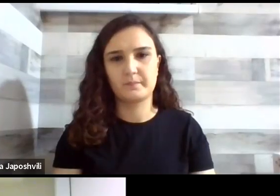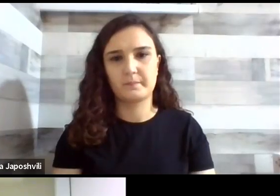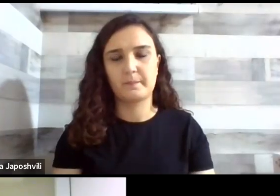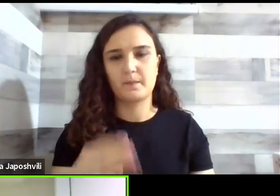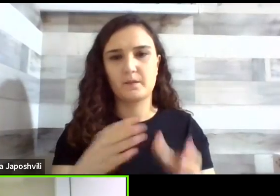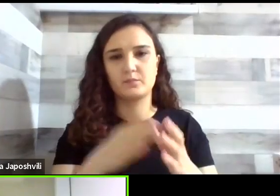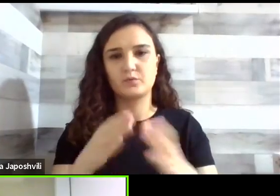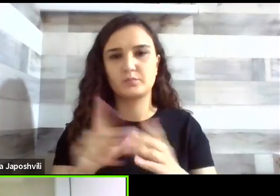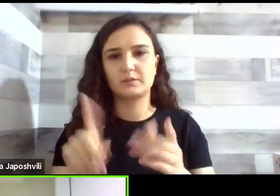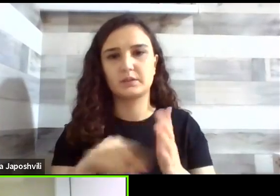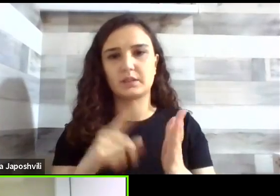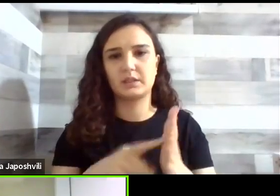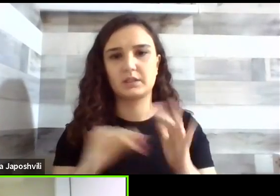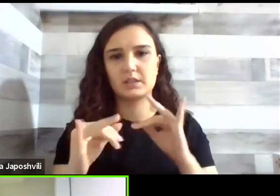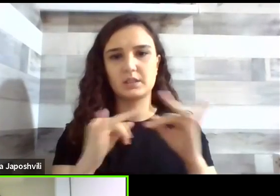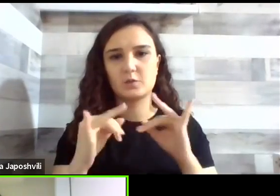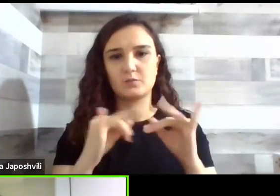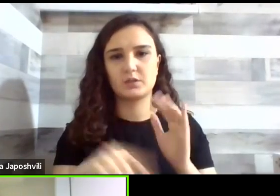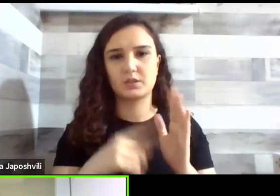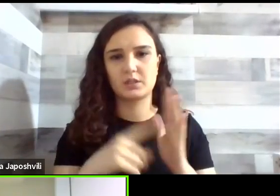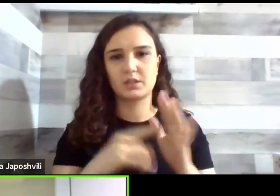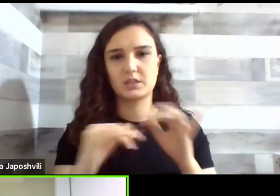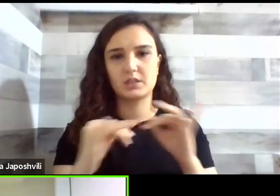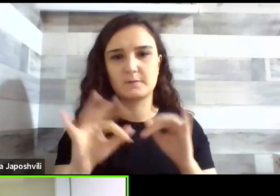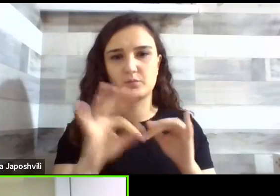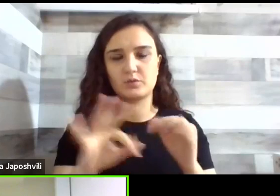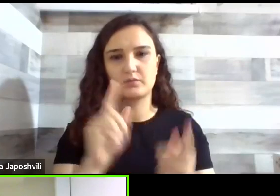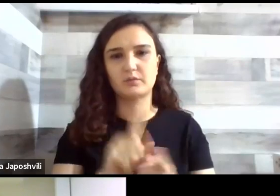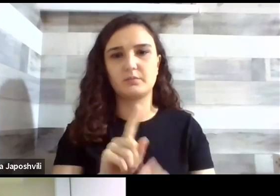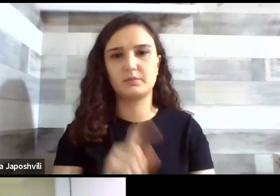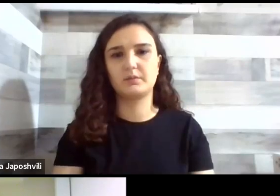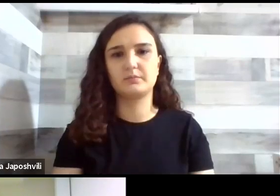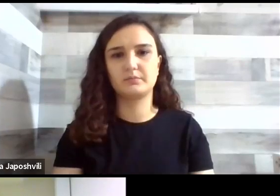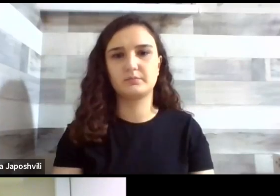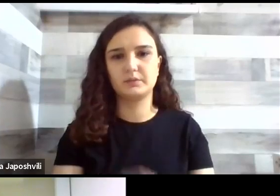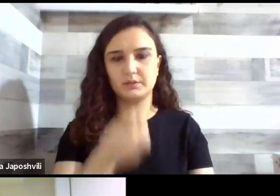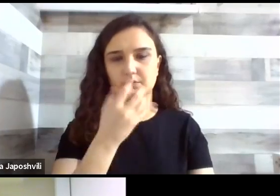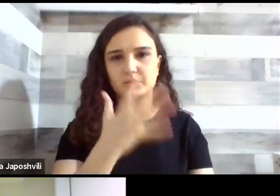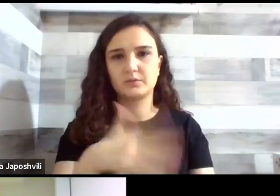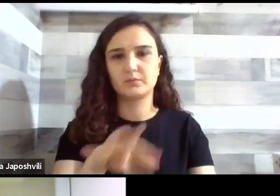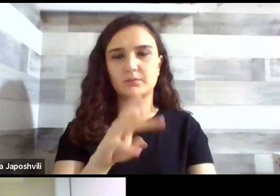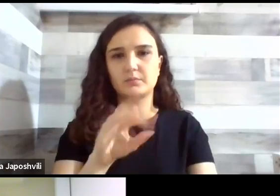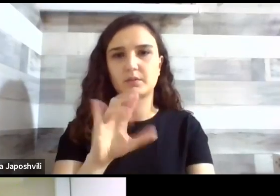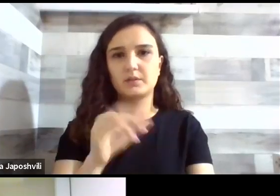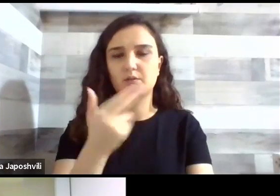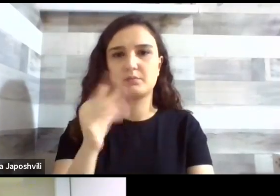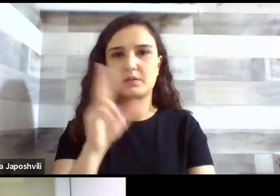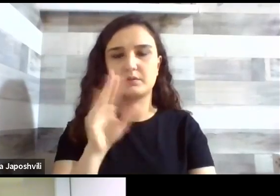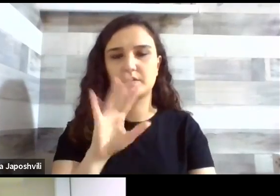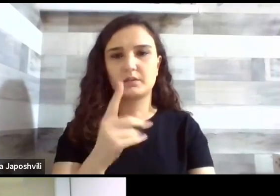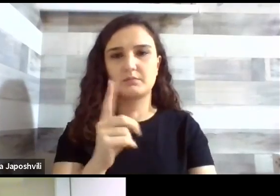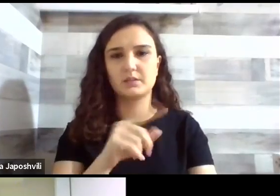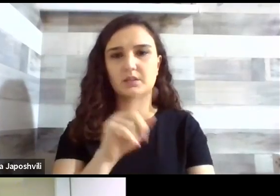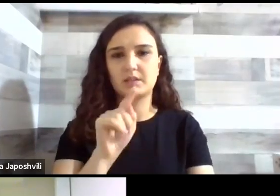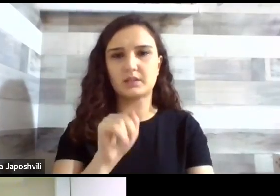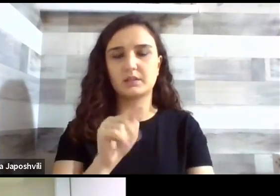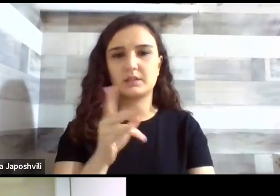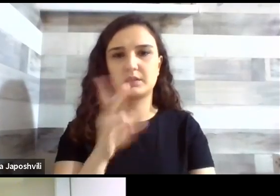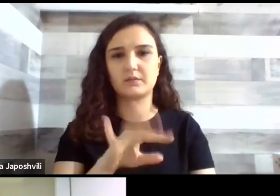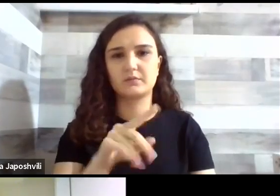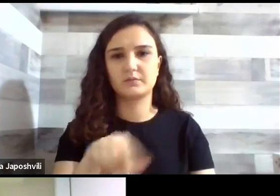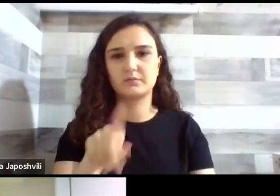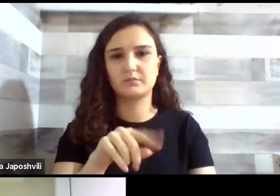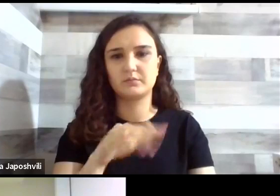საკითხთან სასაუბროდ, საკითხზე სასაუბროდ ხდები. კი ბატონო, მაია, ხომ ართვლი რომ კიდე რამე საკითხი დაგჩემთ, რომ მე ჩემი